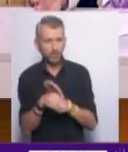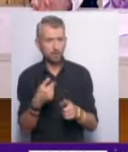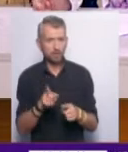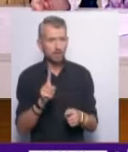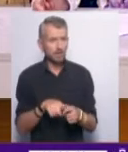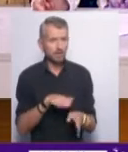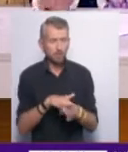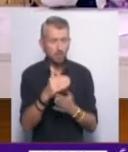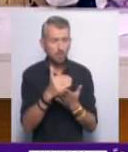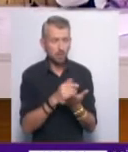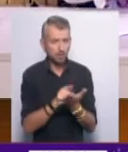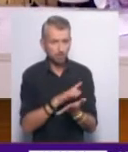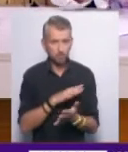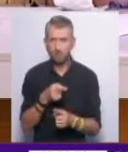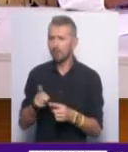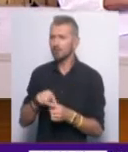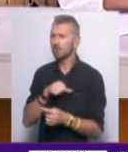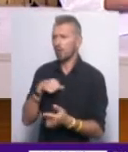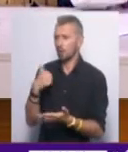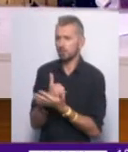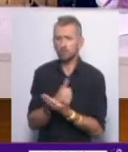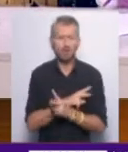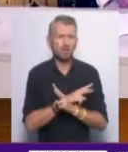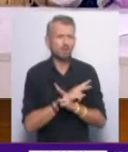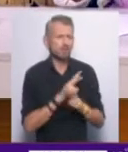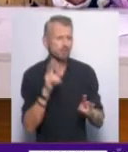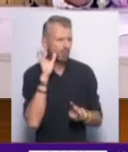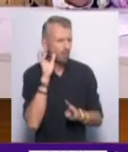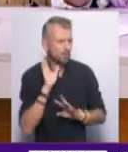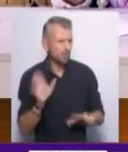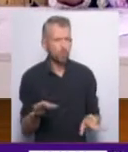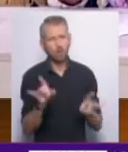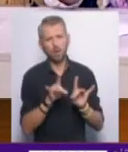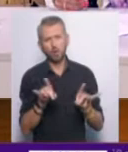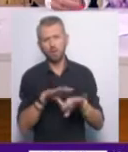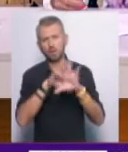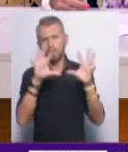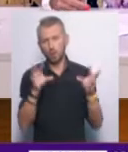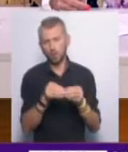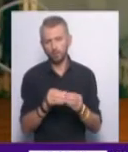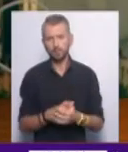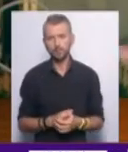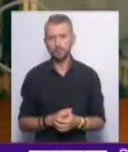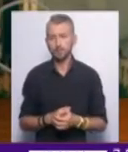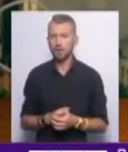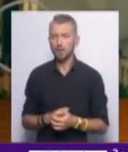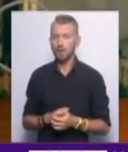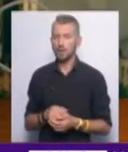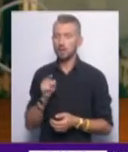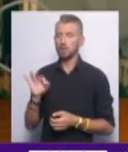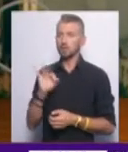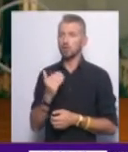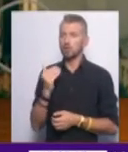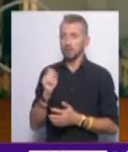ціла програма. Ну, це найголовніше, так, з приводу інвестиційного саме поля, так, про розказали загалом. Про які найчастіше наголошують. Так, пані Тетяно, тут з приводу вашого